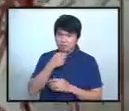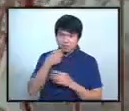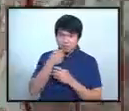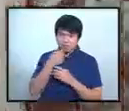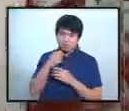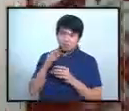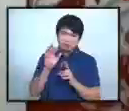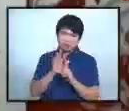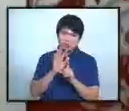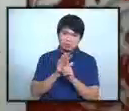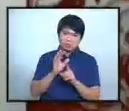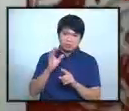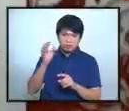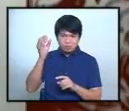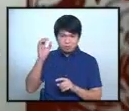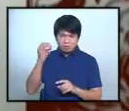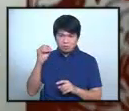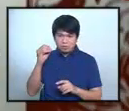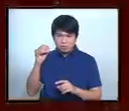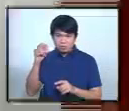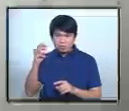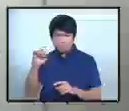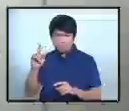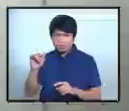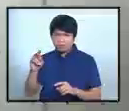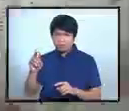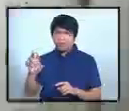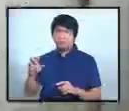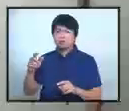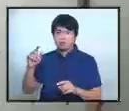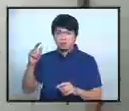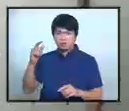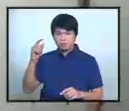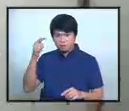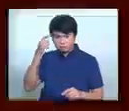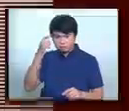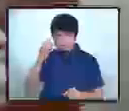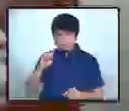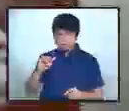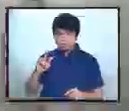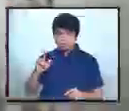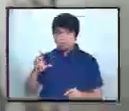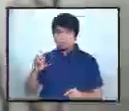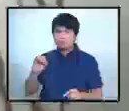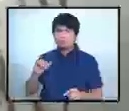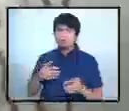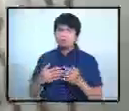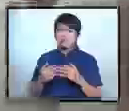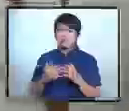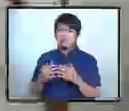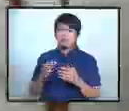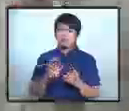isang uri ng orange, ang Naranja Malvar. Naging gobernador Silio pa, pero kahit mayaman na,